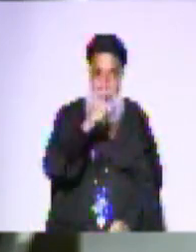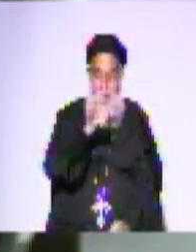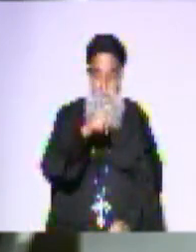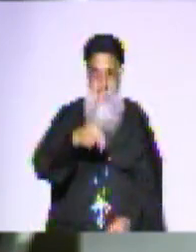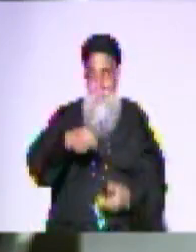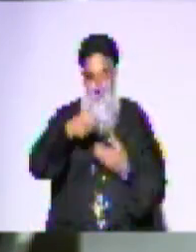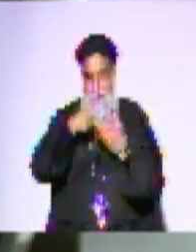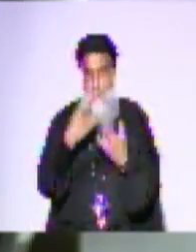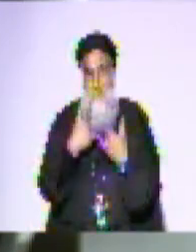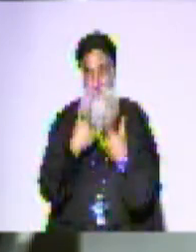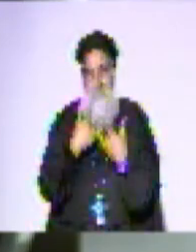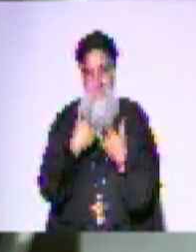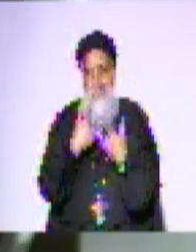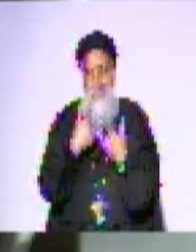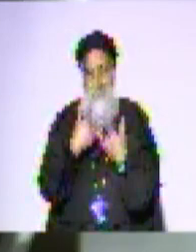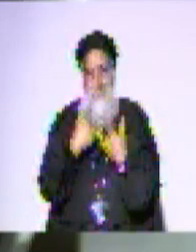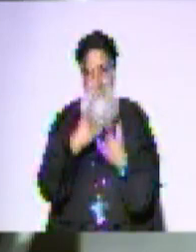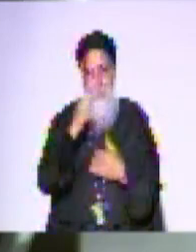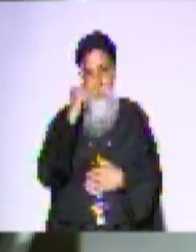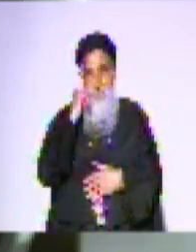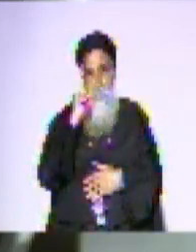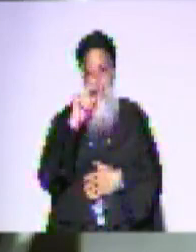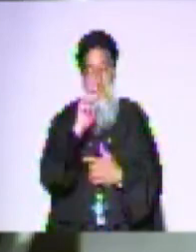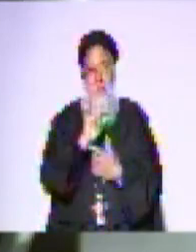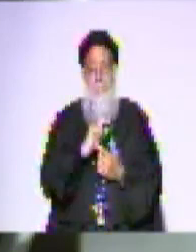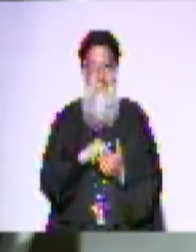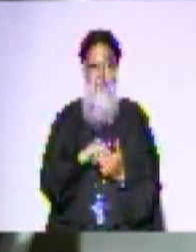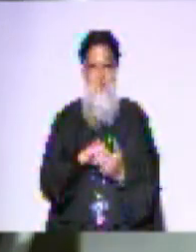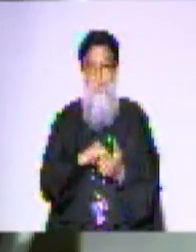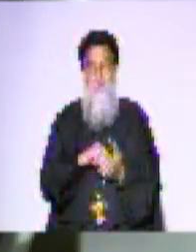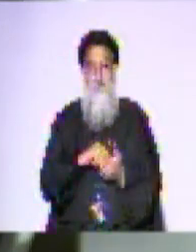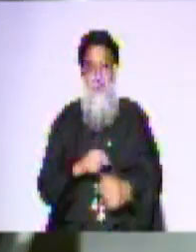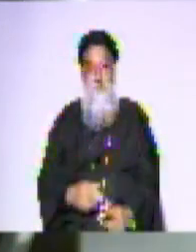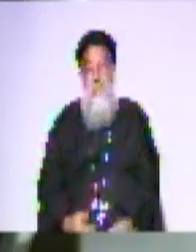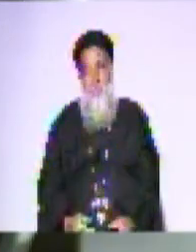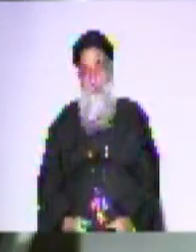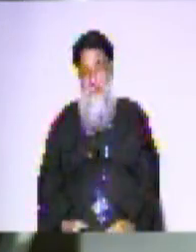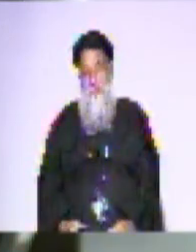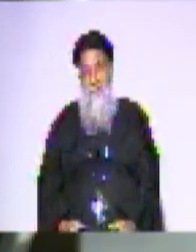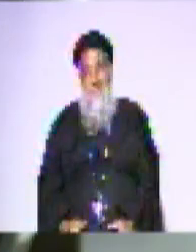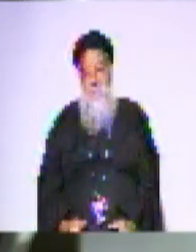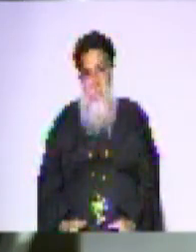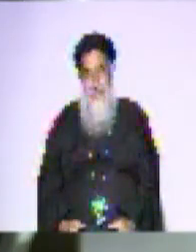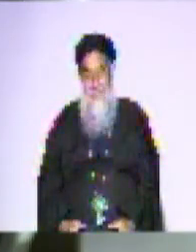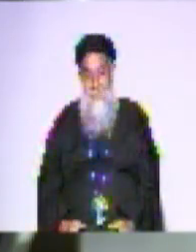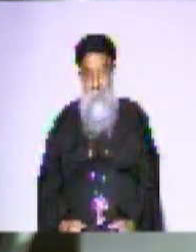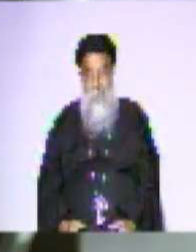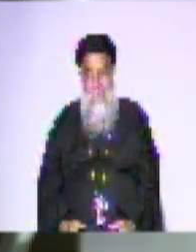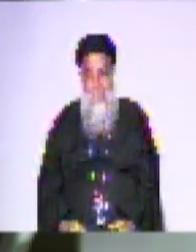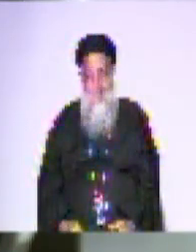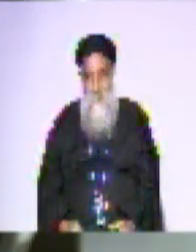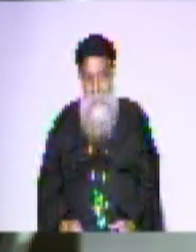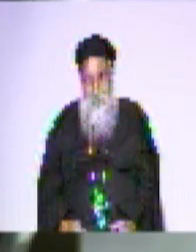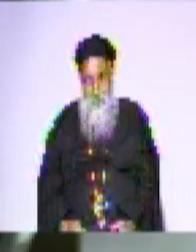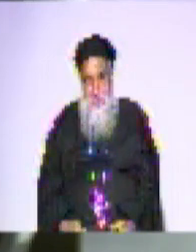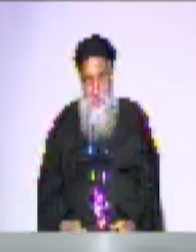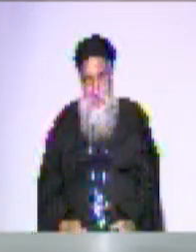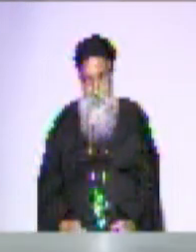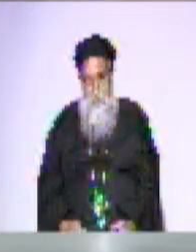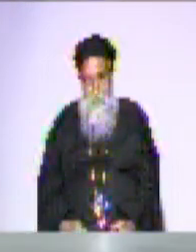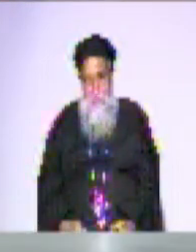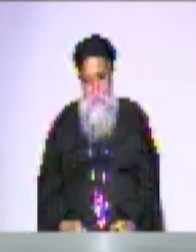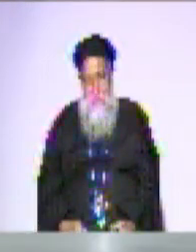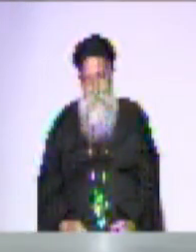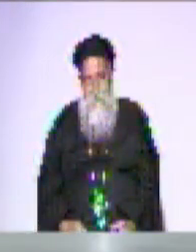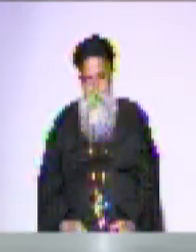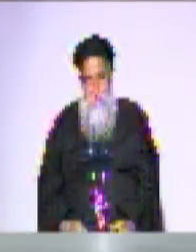تناول بدون استحقاق يكون مجرم في جسد المسيح ودمه، طب افرض الساهم هو بيبثر وسط الشعب وبنكتب